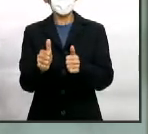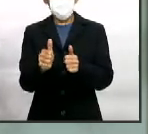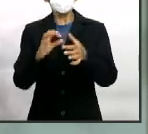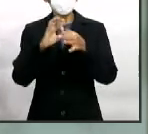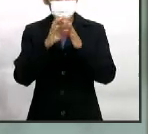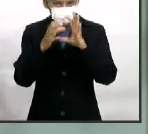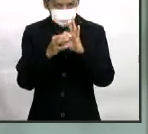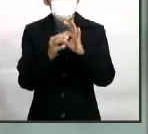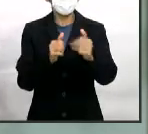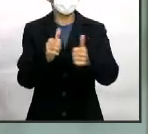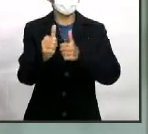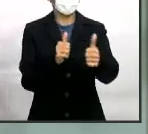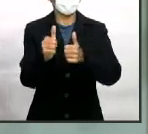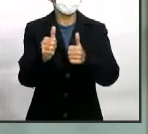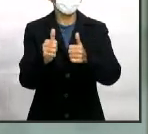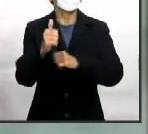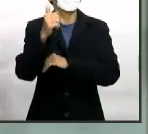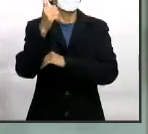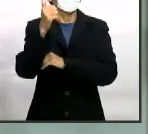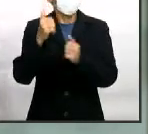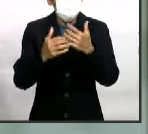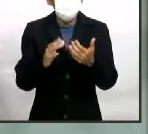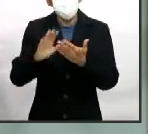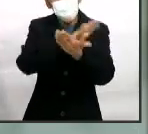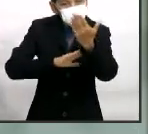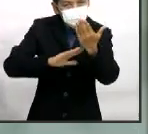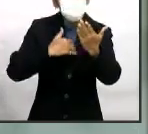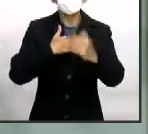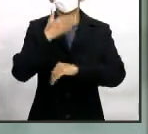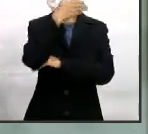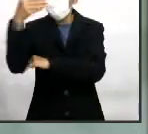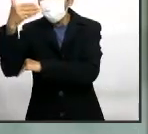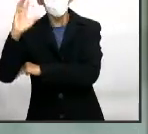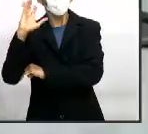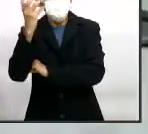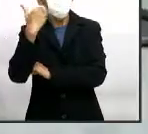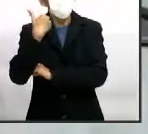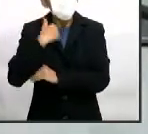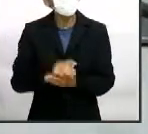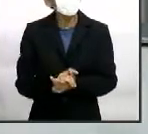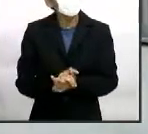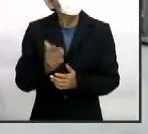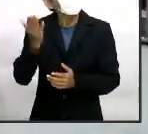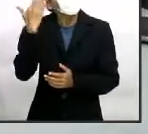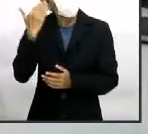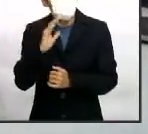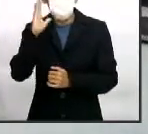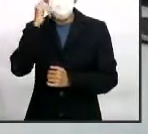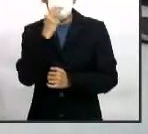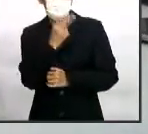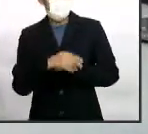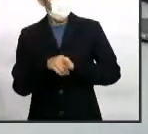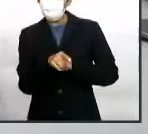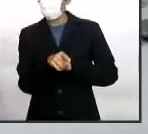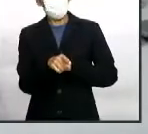เป็นกีฬาเป็นการแข่งขันในระดับประเทศระดับนานาชาติหรือแม้ระดับโลก ครับคือถ้าเป็นเมื่อก่อนเนี่ยผู้ปกครองเห็นลูกเล่นเกมอยู่บ้